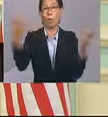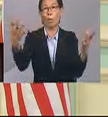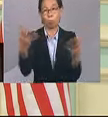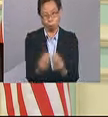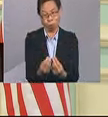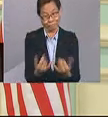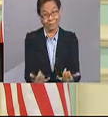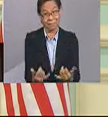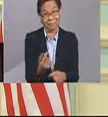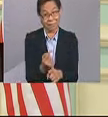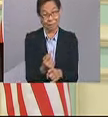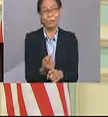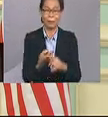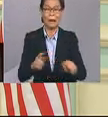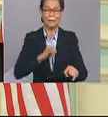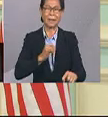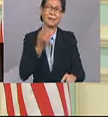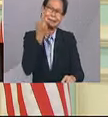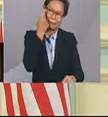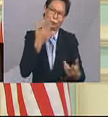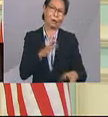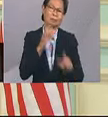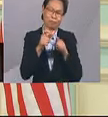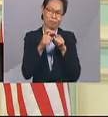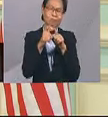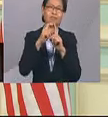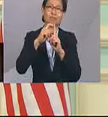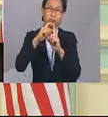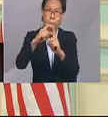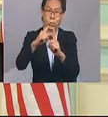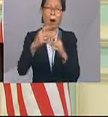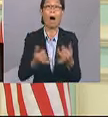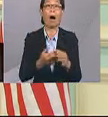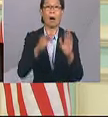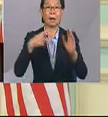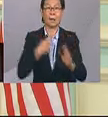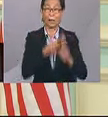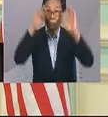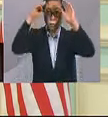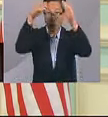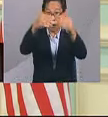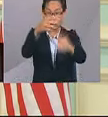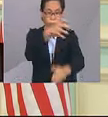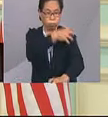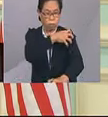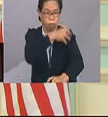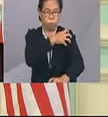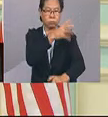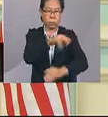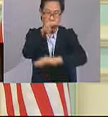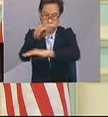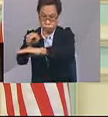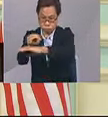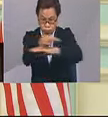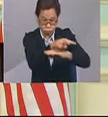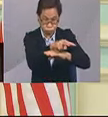berkurangan, tetapi seperti saya sebutkan tadi, fokus sekarang adalah lebih kepada penguatkuasaan, pemantauan dari